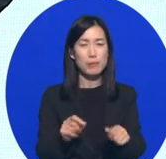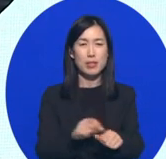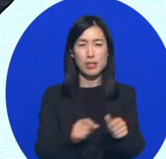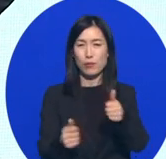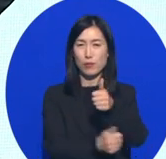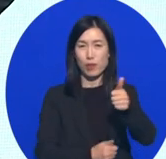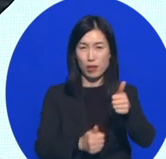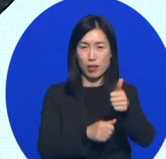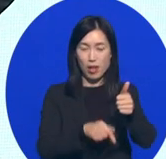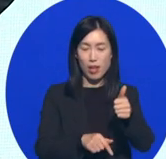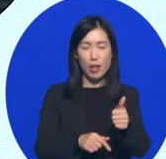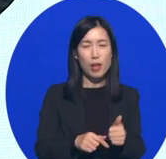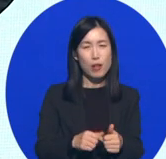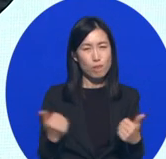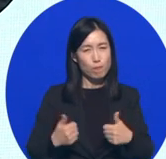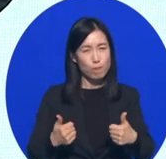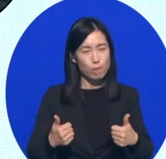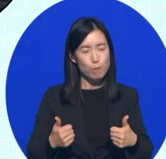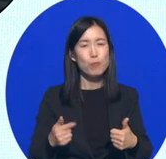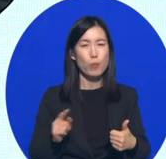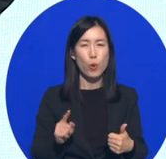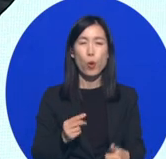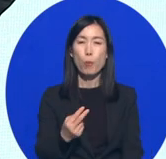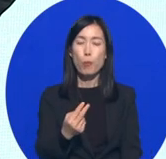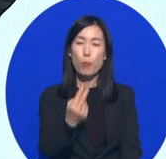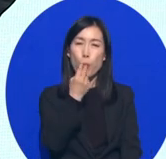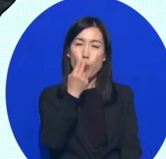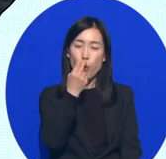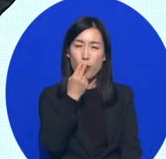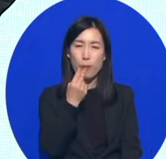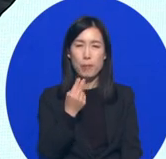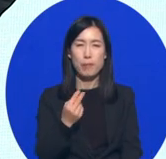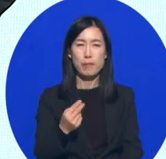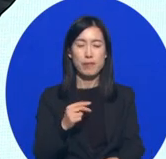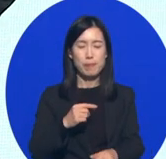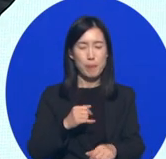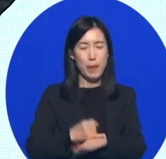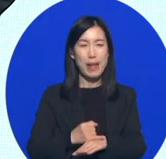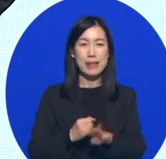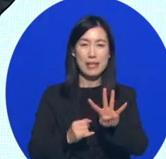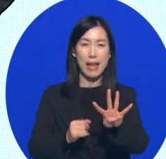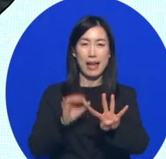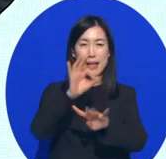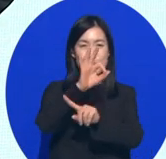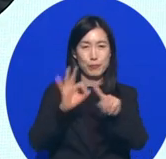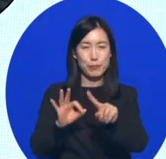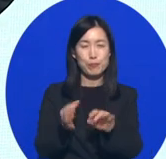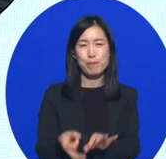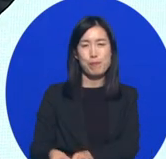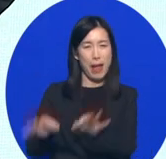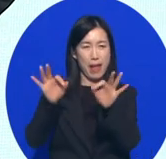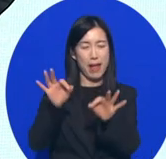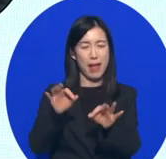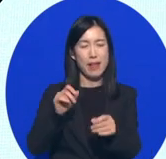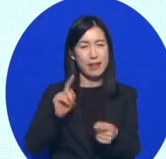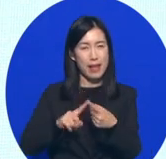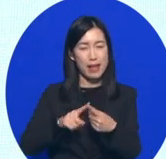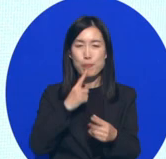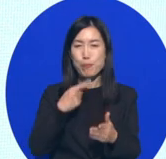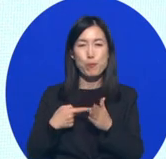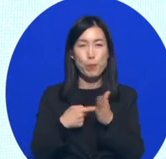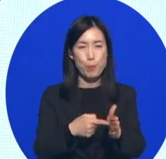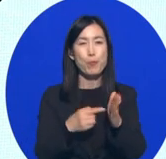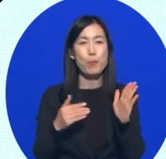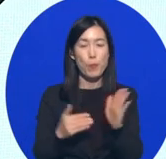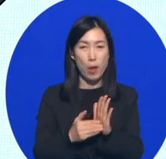회기에서 특이 사나 민간 자문위가 보험률 즉내는 돈을 최소 4% 포인트 인상하는 방안을